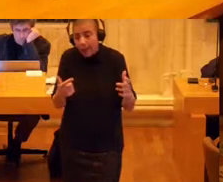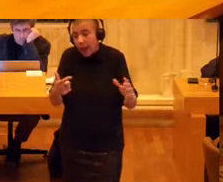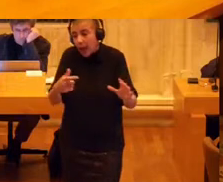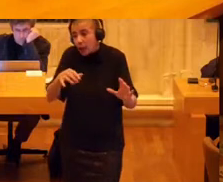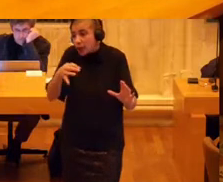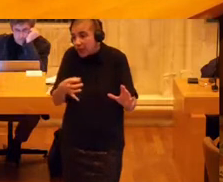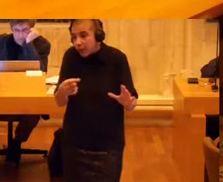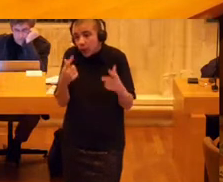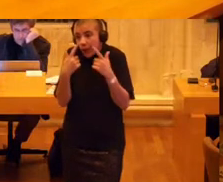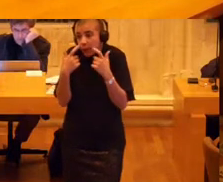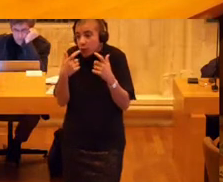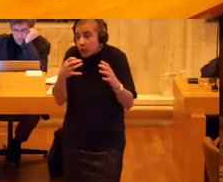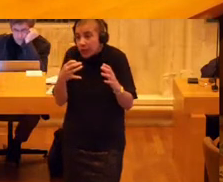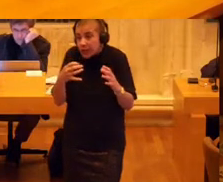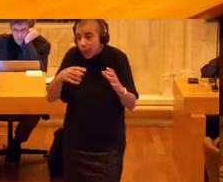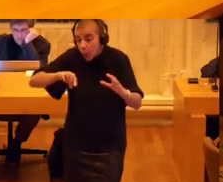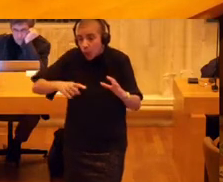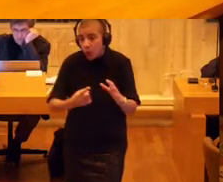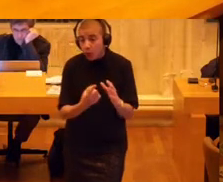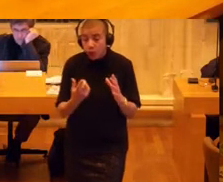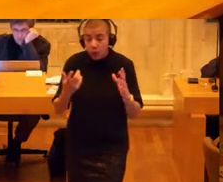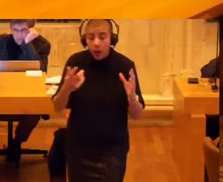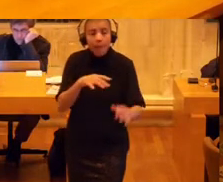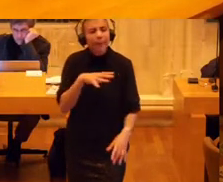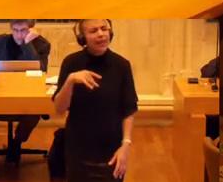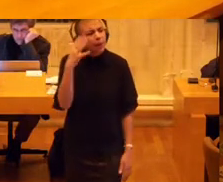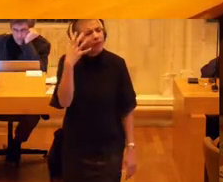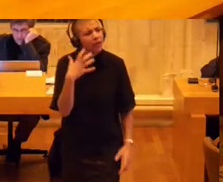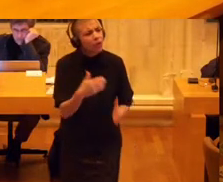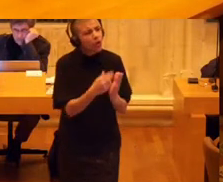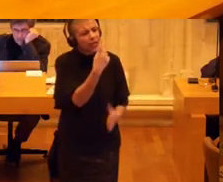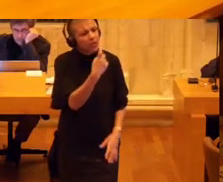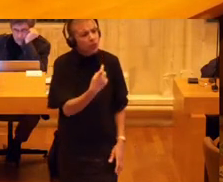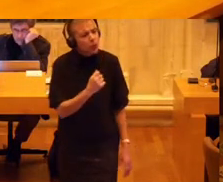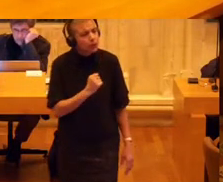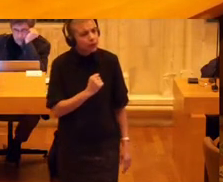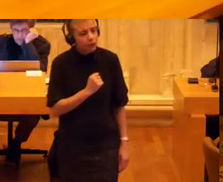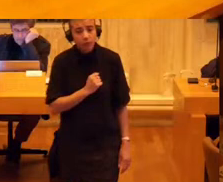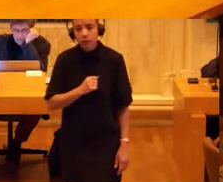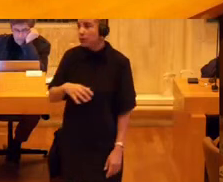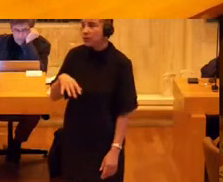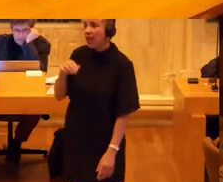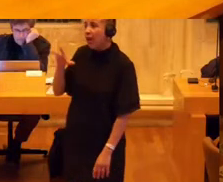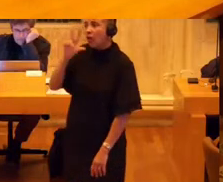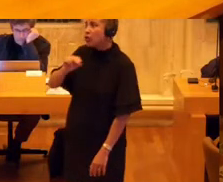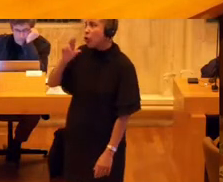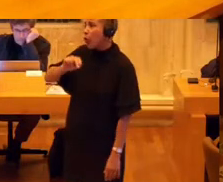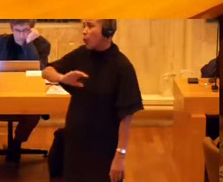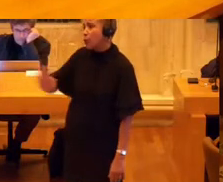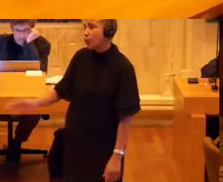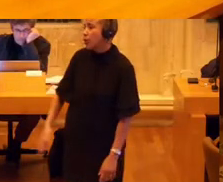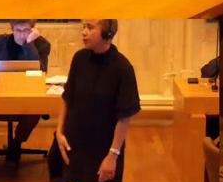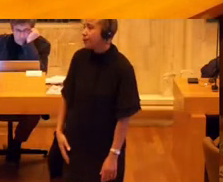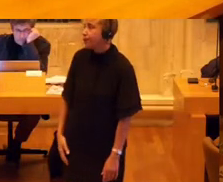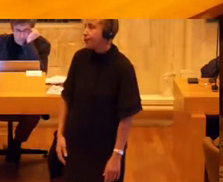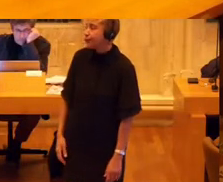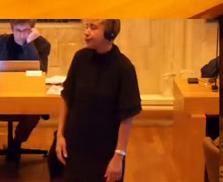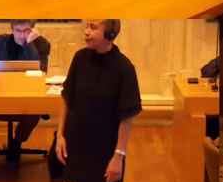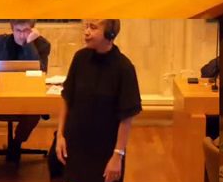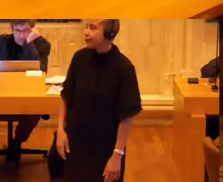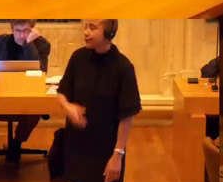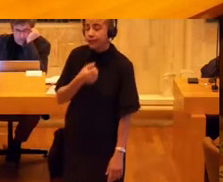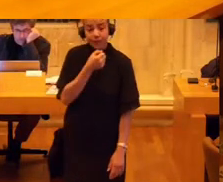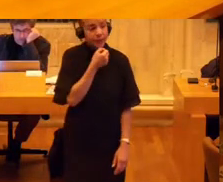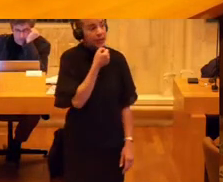appelant une question. Alors, on va peut-être passer aux réponses. Ah non, allez-y, Madame Ovnanian, si vous êtes. Je vous entends plus là. Ah. Est-ce que vous